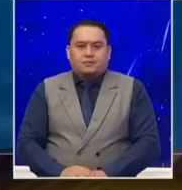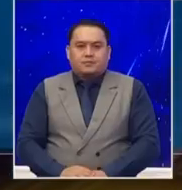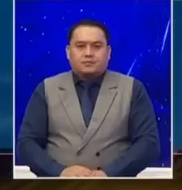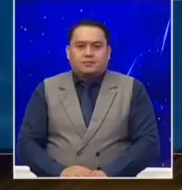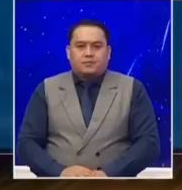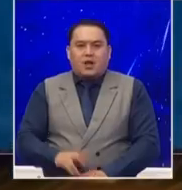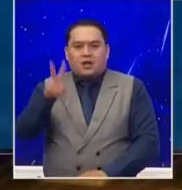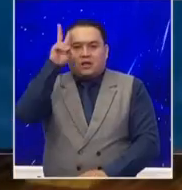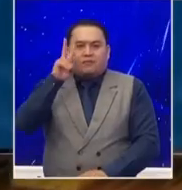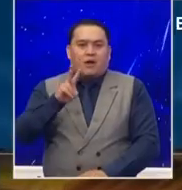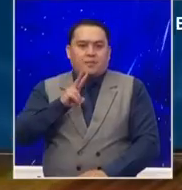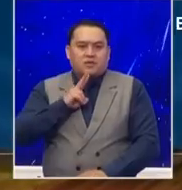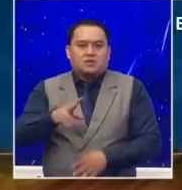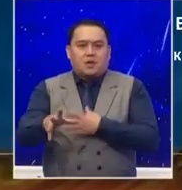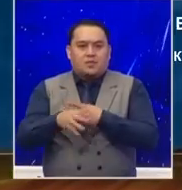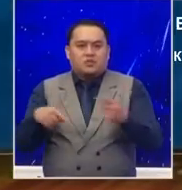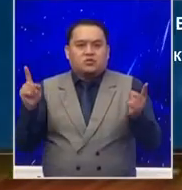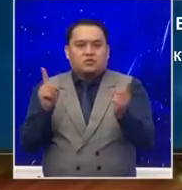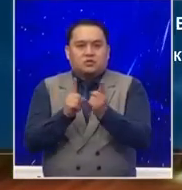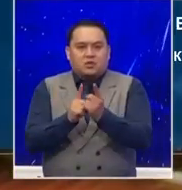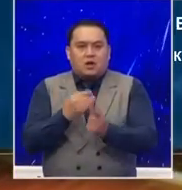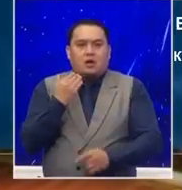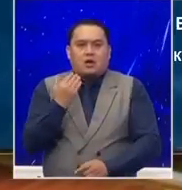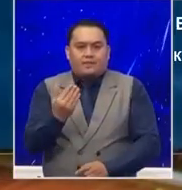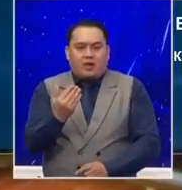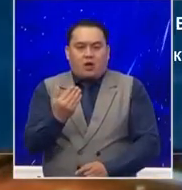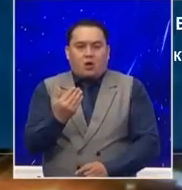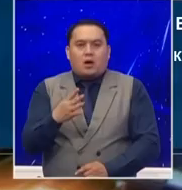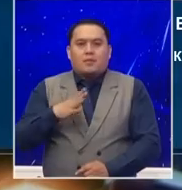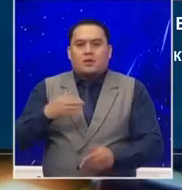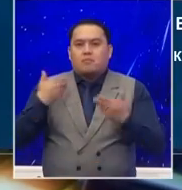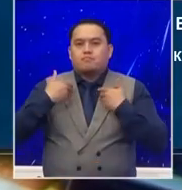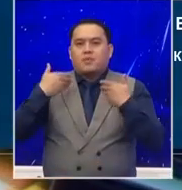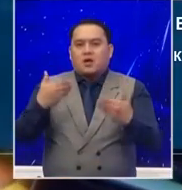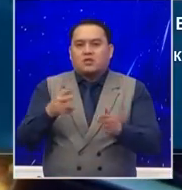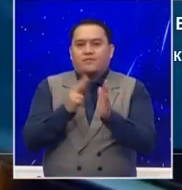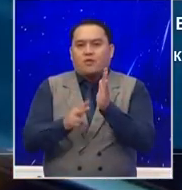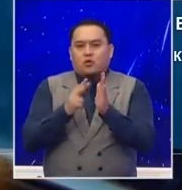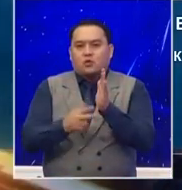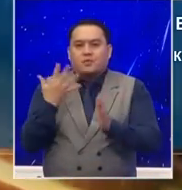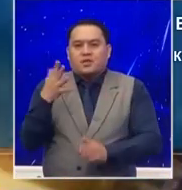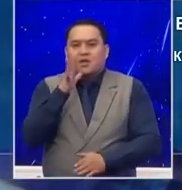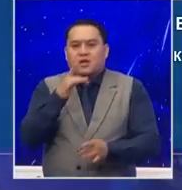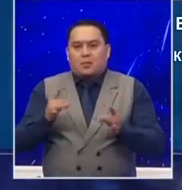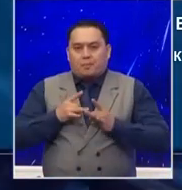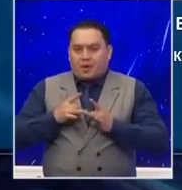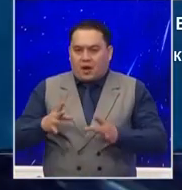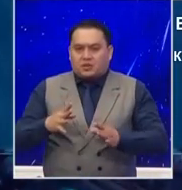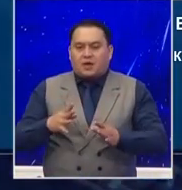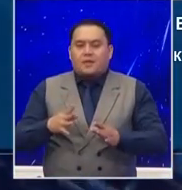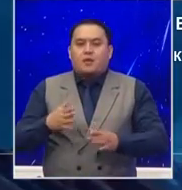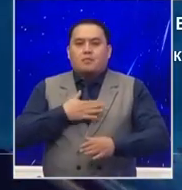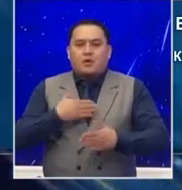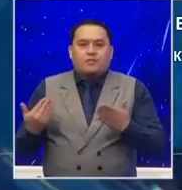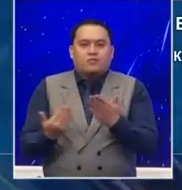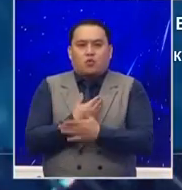Всего 2 месяца прошло со дня нашей встречи с Алимгазы Раимбековым. Тогда я поздравил его с 85-летним юбилеем. В конце года мы